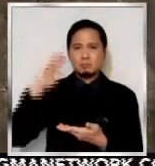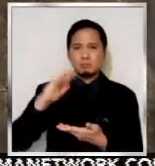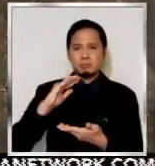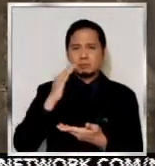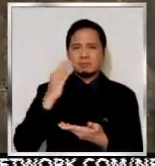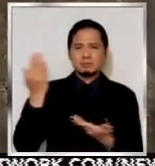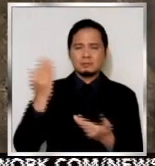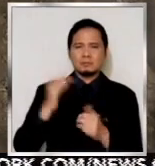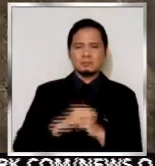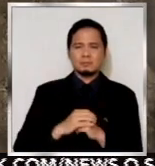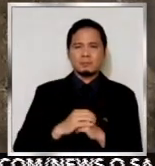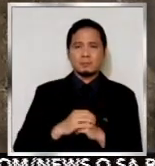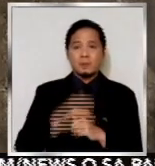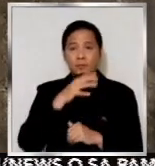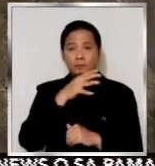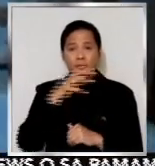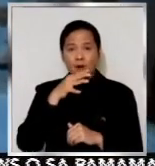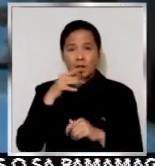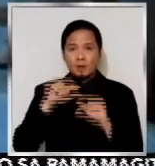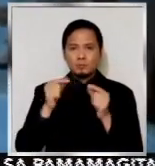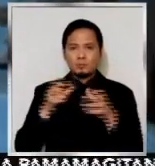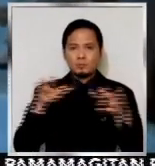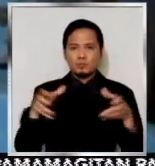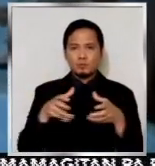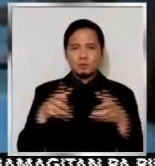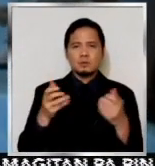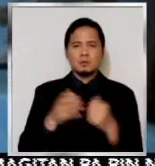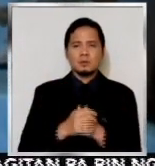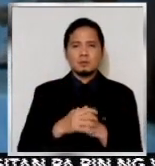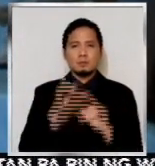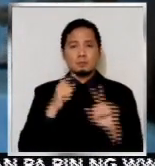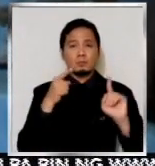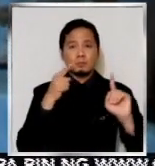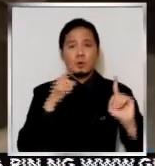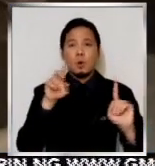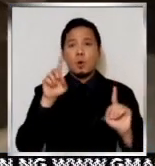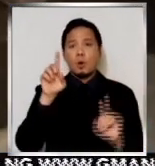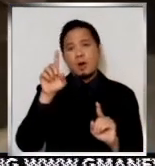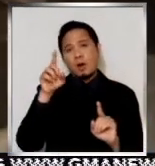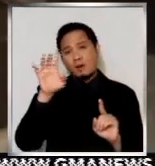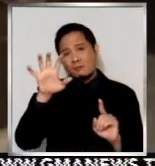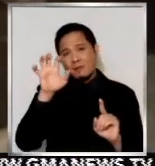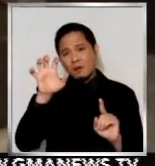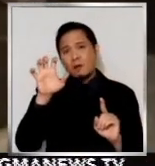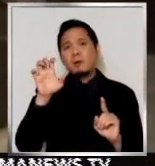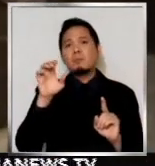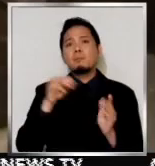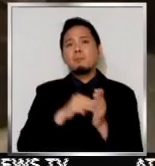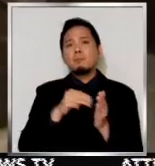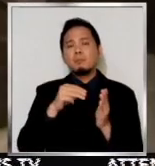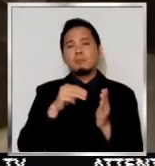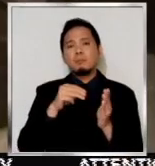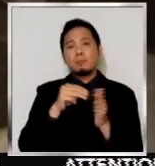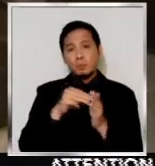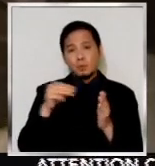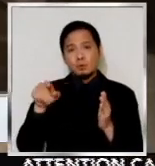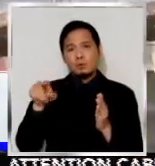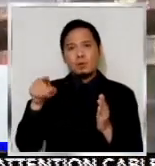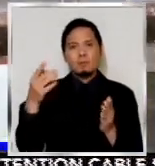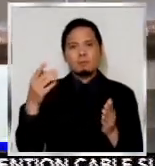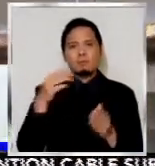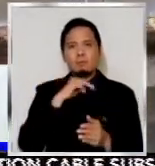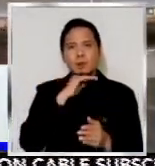of Agriculture, umabot na sa halos 500,000 baboy ang pinapatay para maiwasan ang pagkalat pa ng